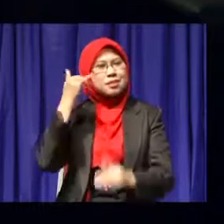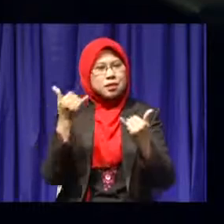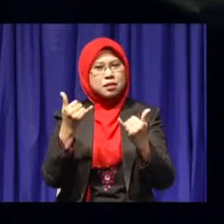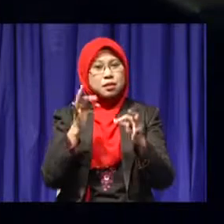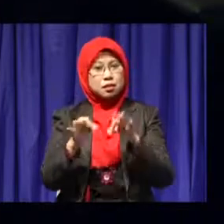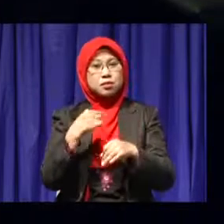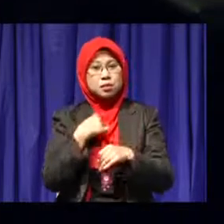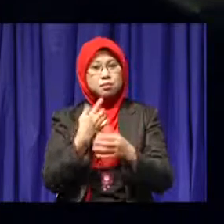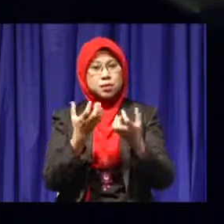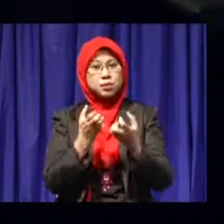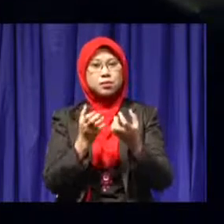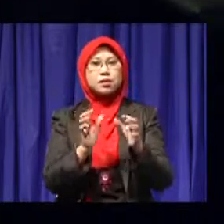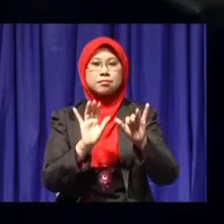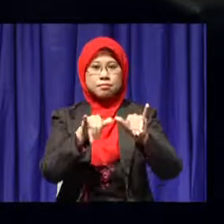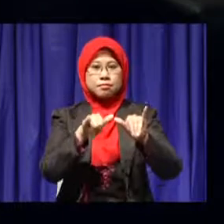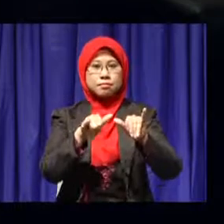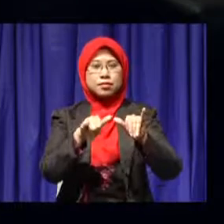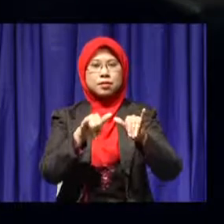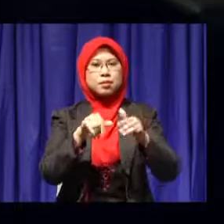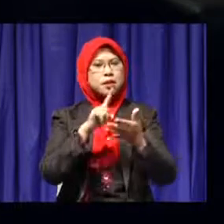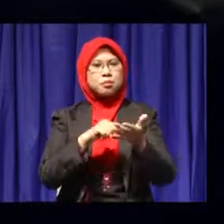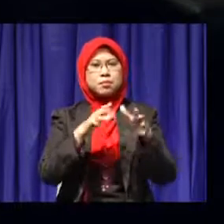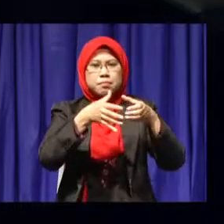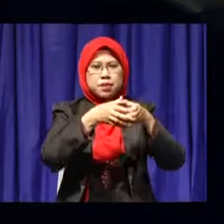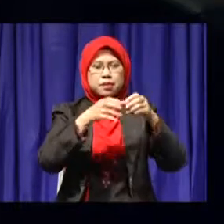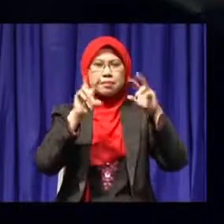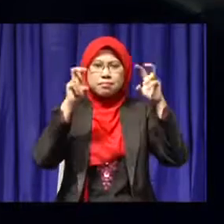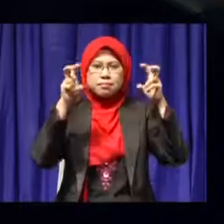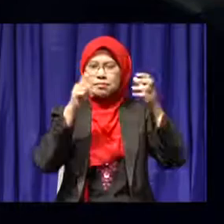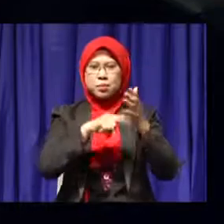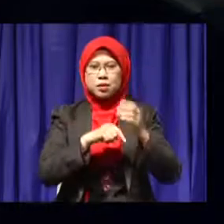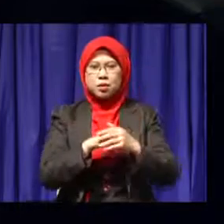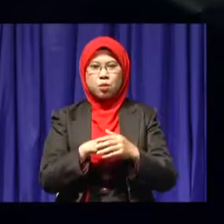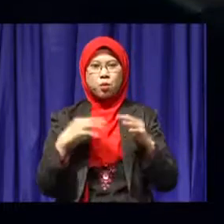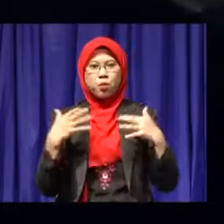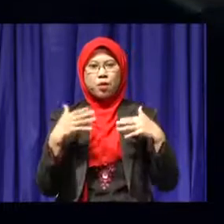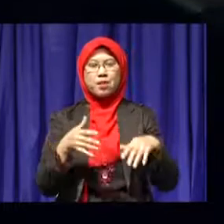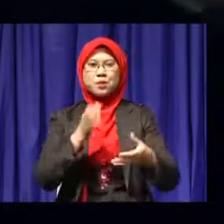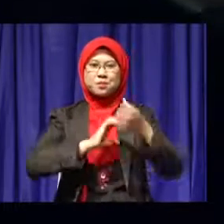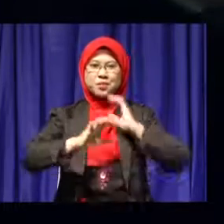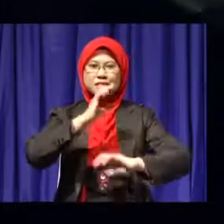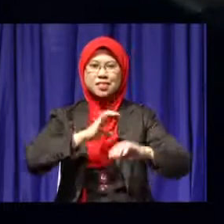kalau sini jadi juri the vikings belajar anaknya yang berusia ambil Wow untuk